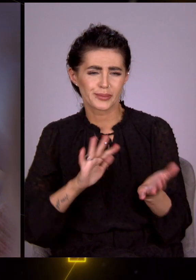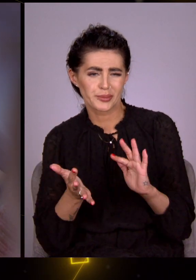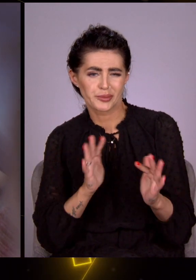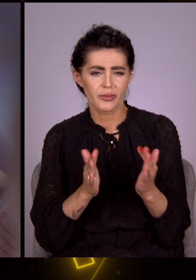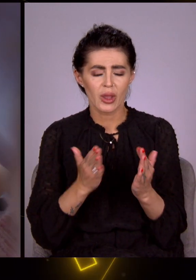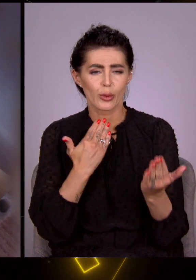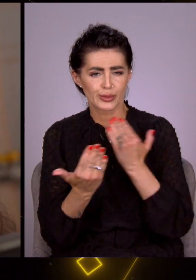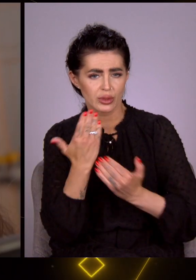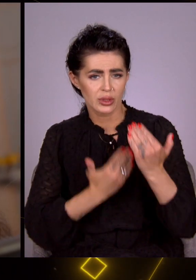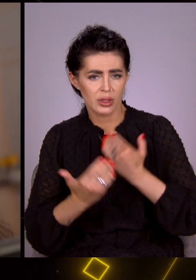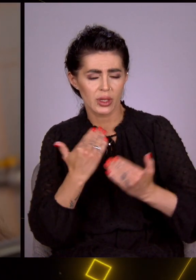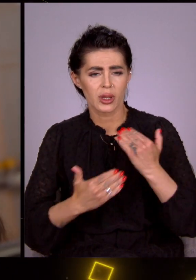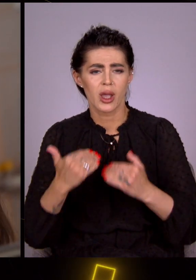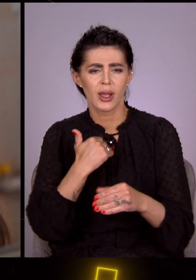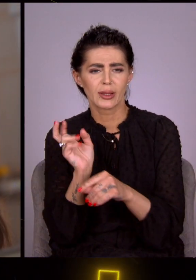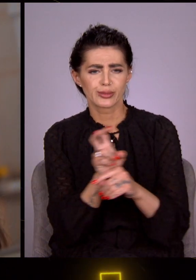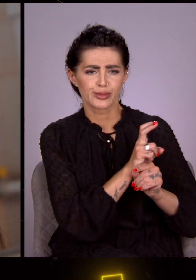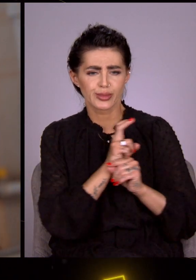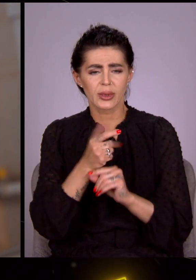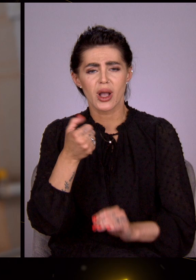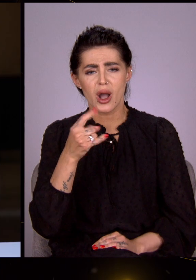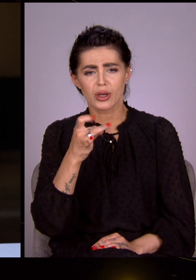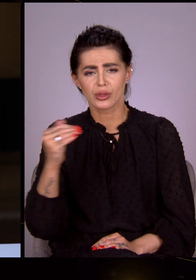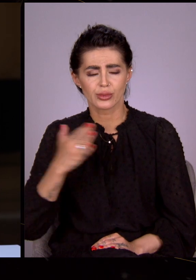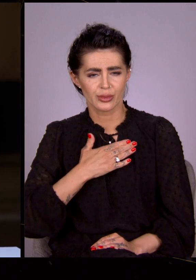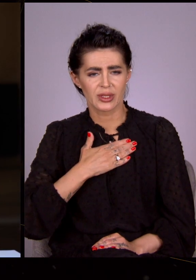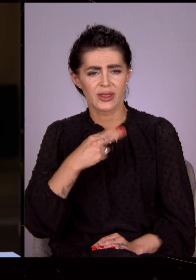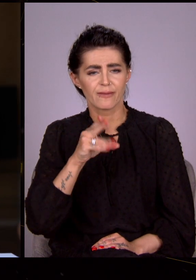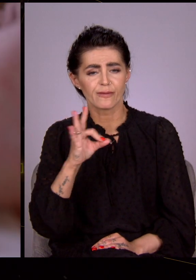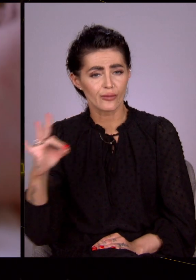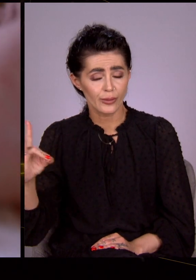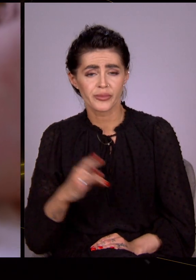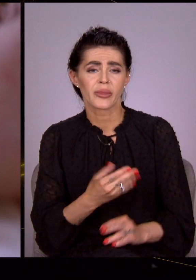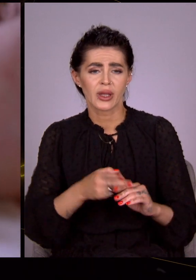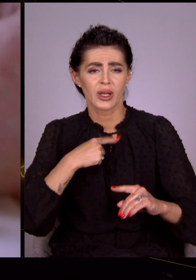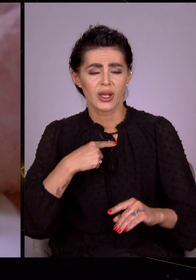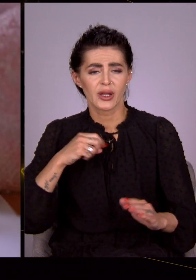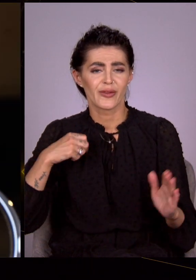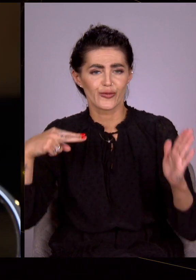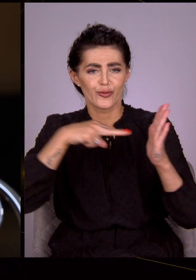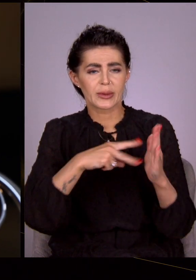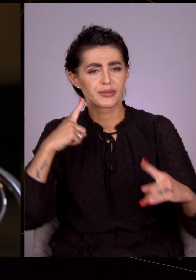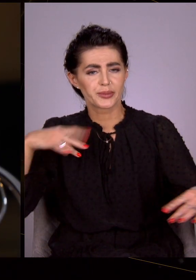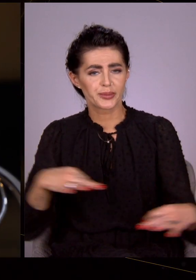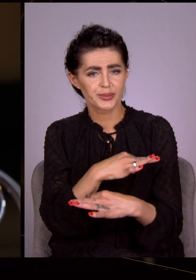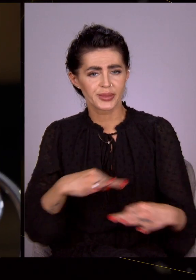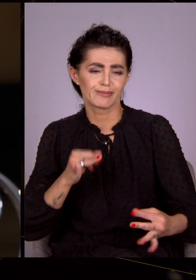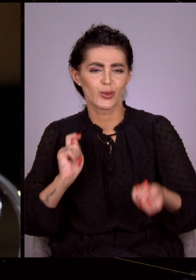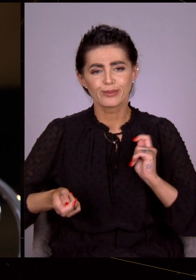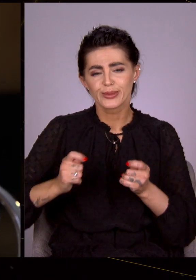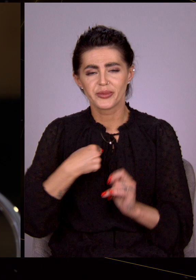общатися. Ми по гаражам ходимо десь в нашому дворі. Включаємо пісню і тусимо. Мама не знає, що я тушу